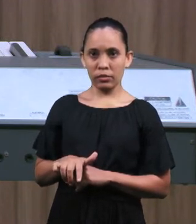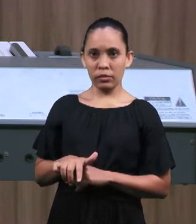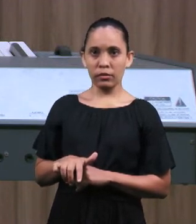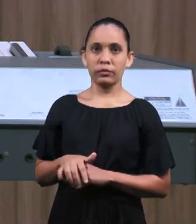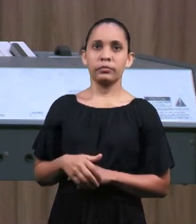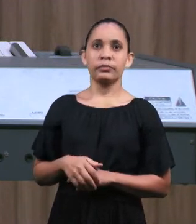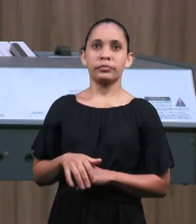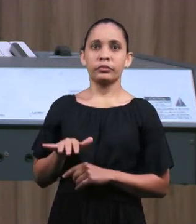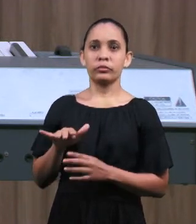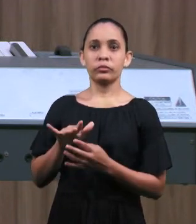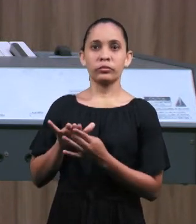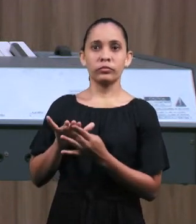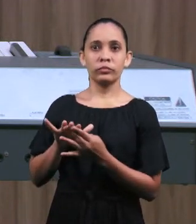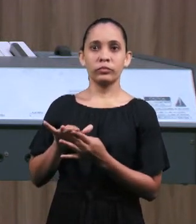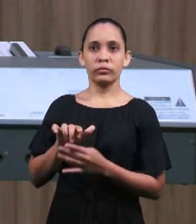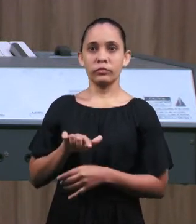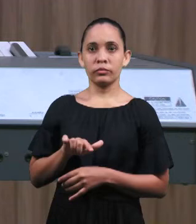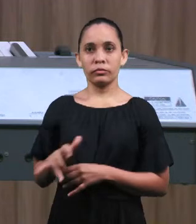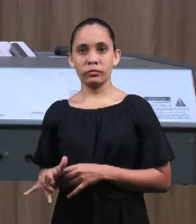et les points de doigts